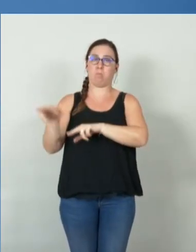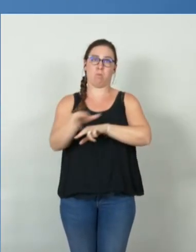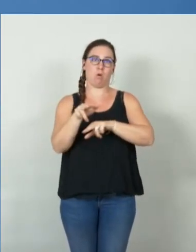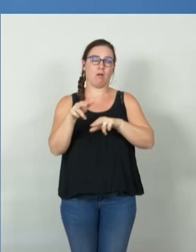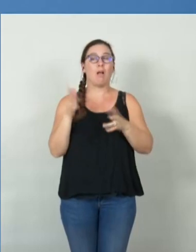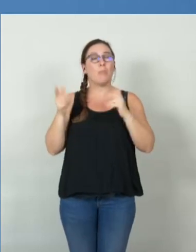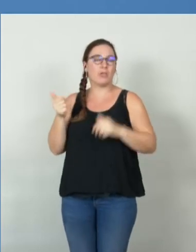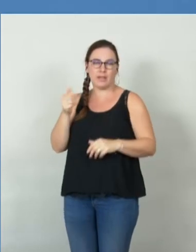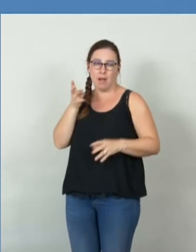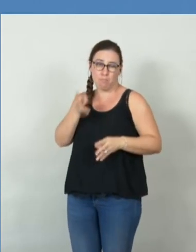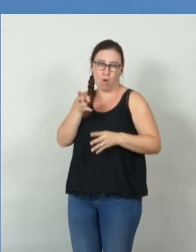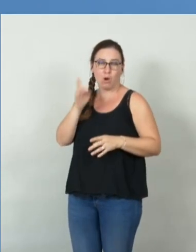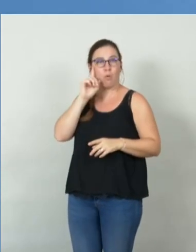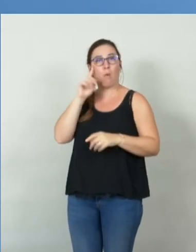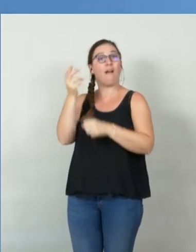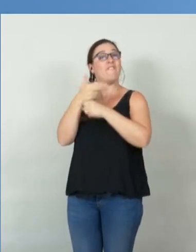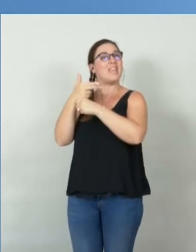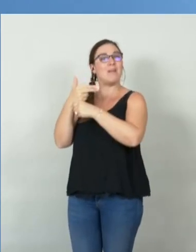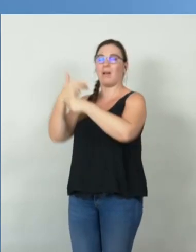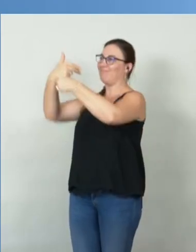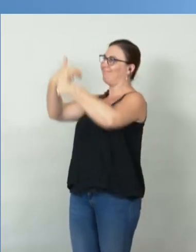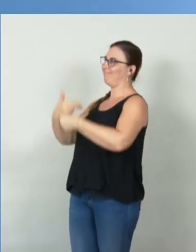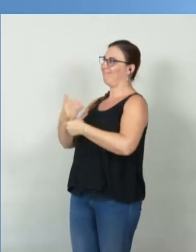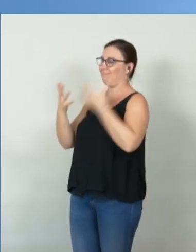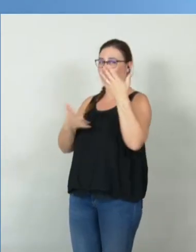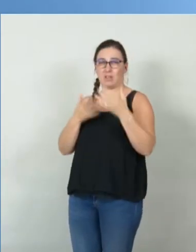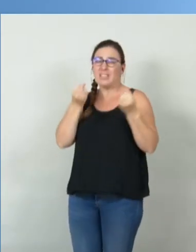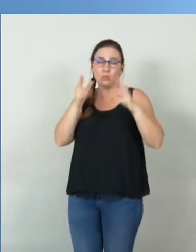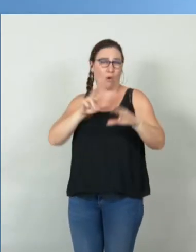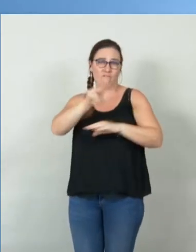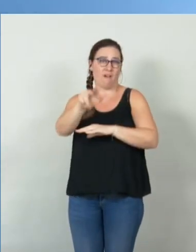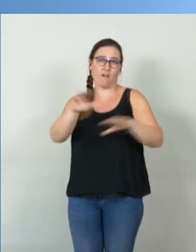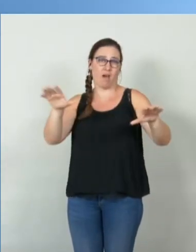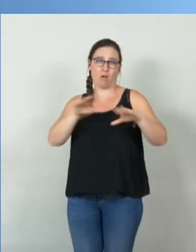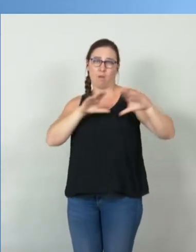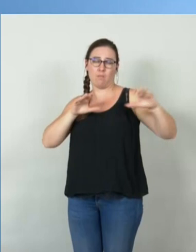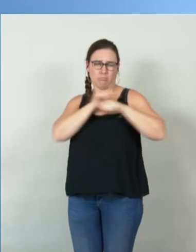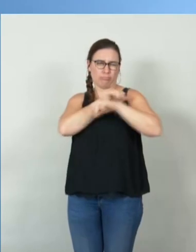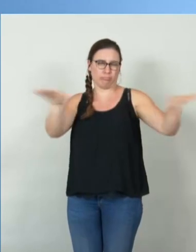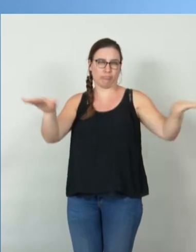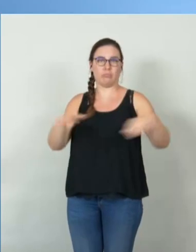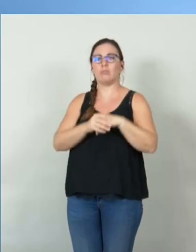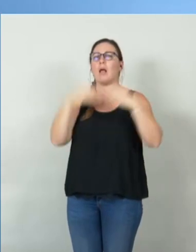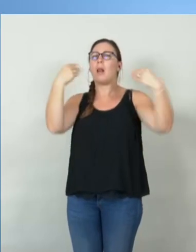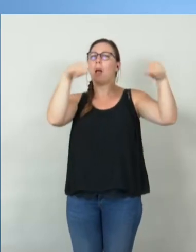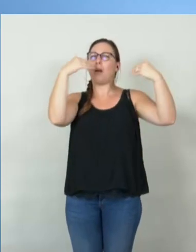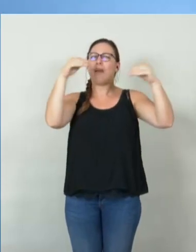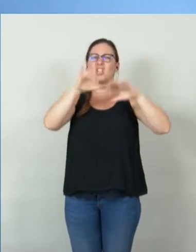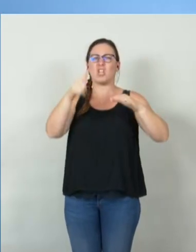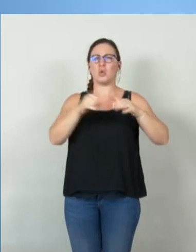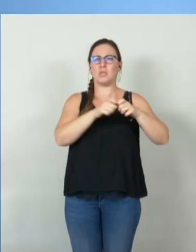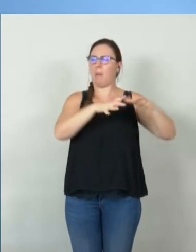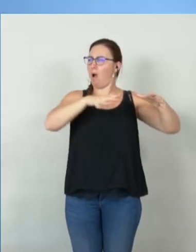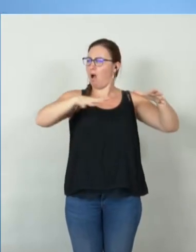puisqu'elle affirme dans ce même film qui deviendra cultanant pas douter que le grand marché du jeudi qui s'étale jusque dans le parc